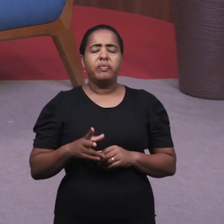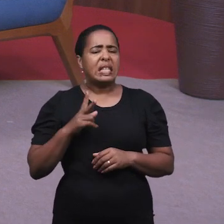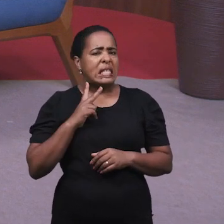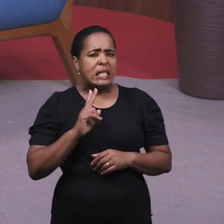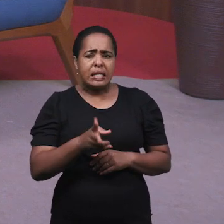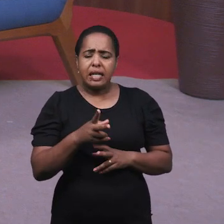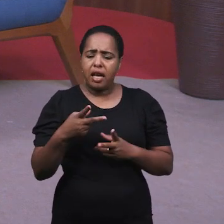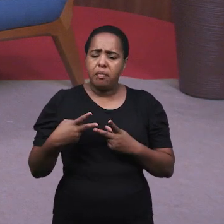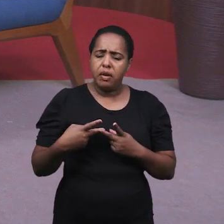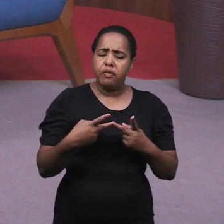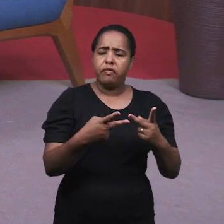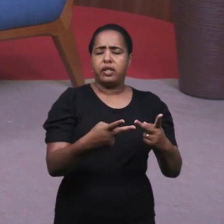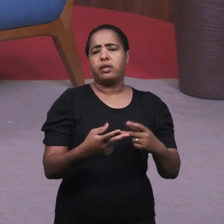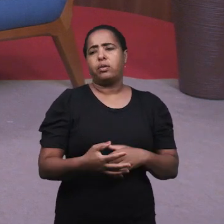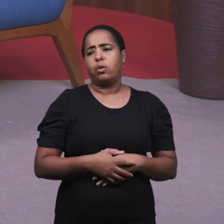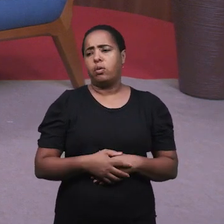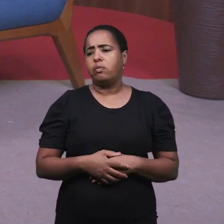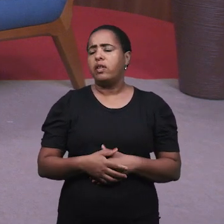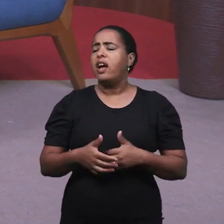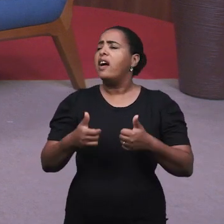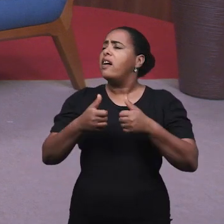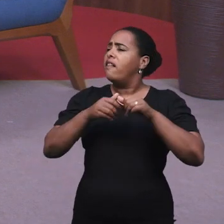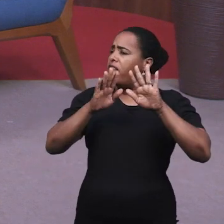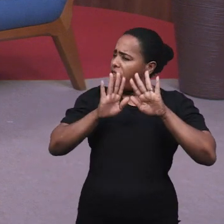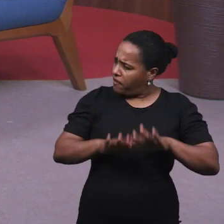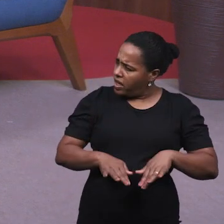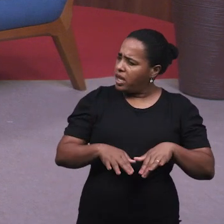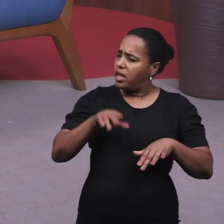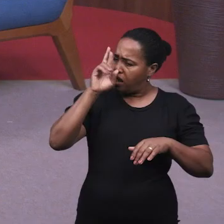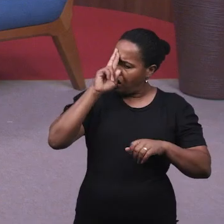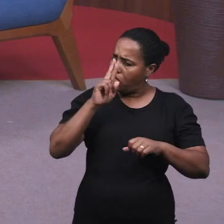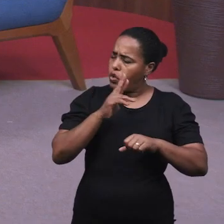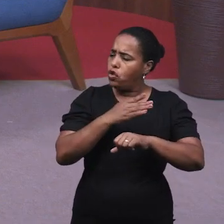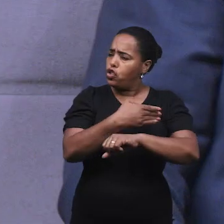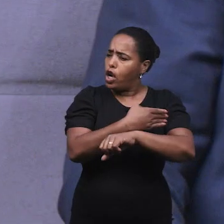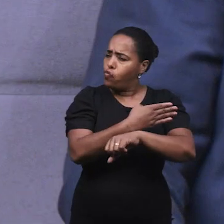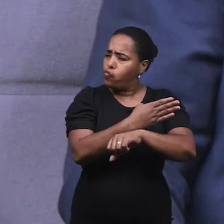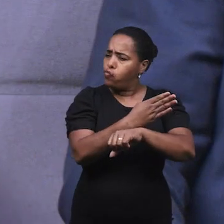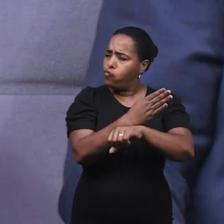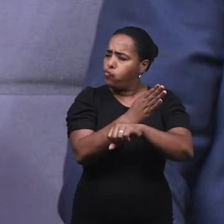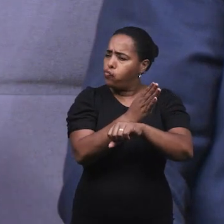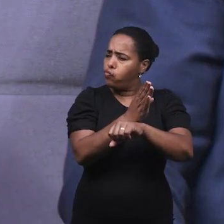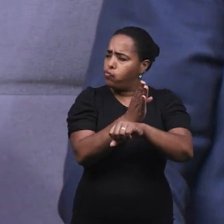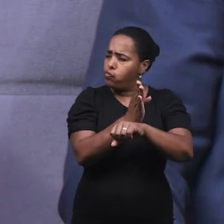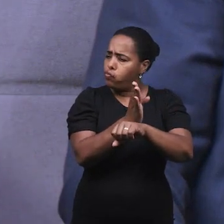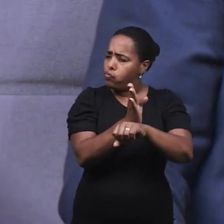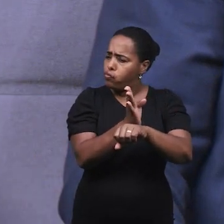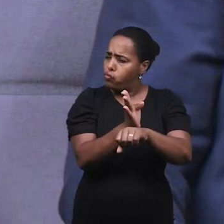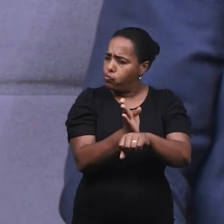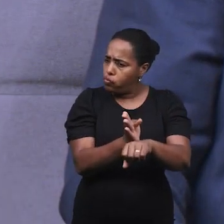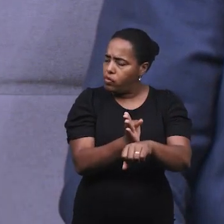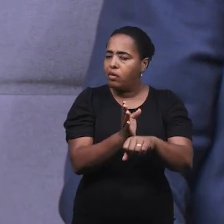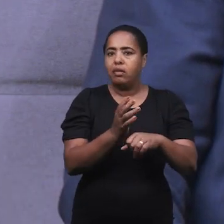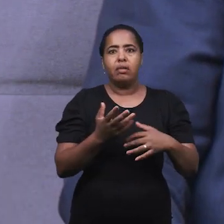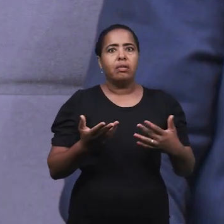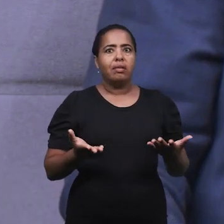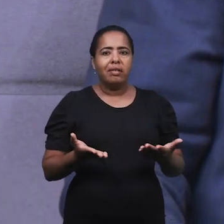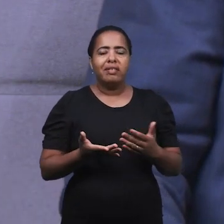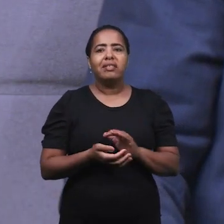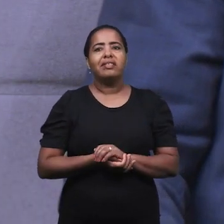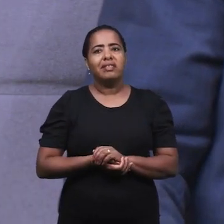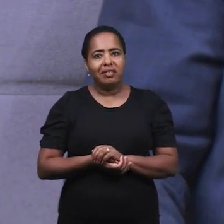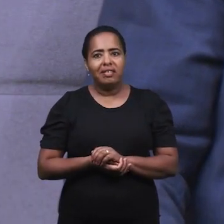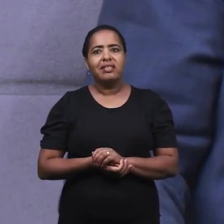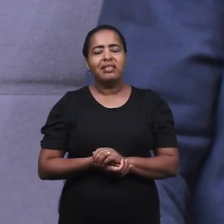se fait tard. Ça, c'est une prière très très belle. Vous pouvez le faire. Nous devons la